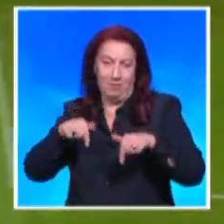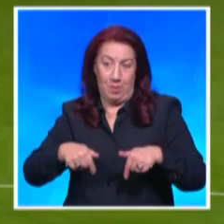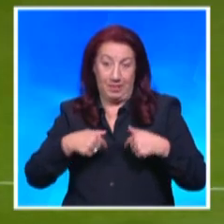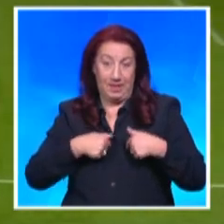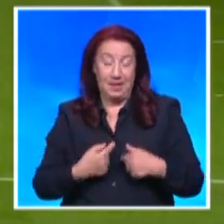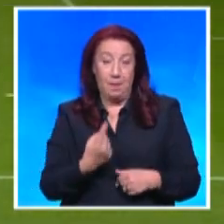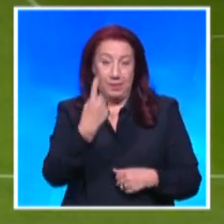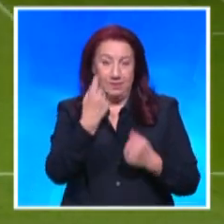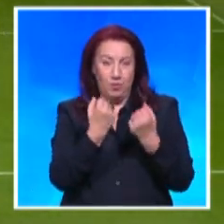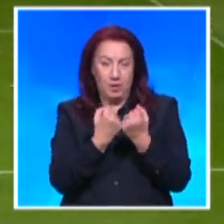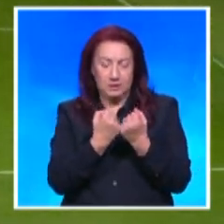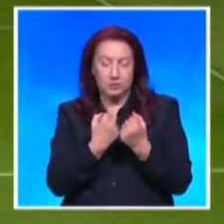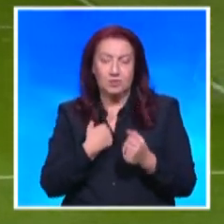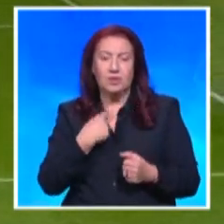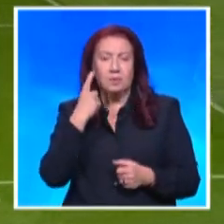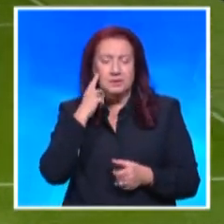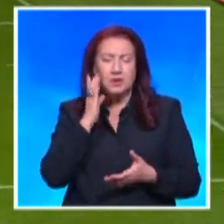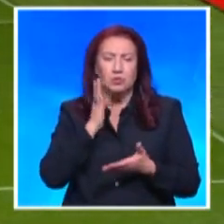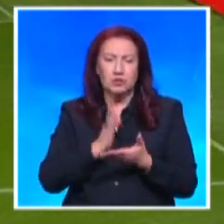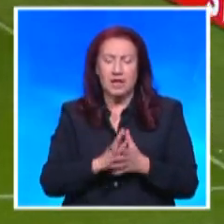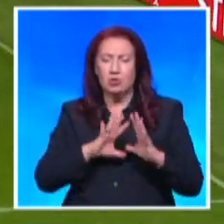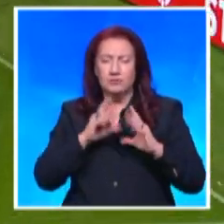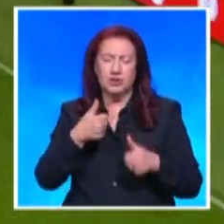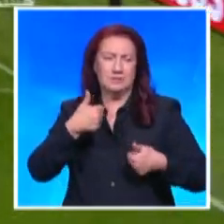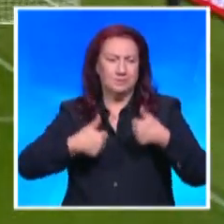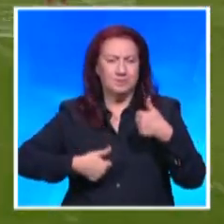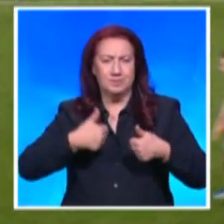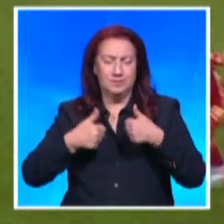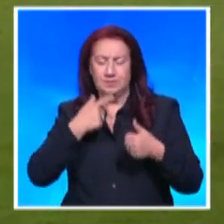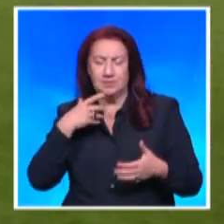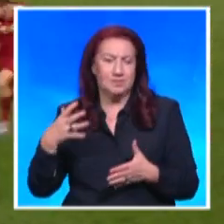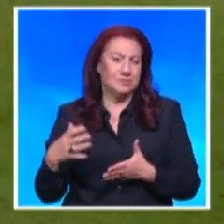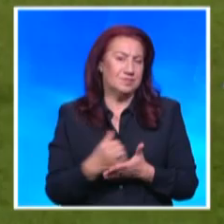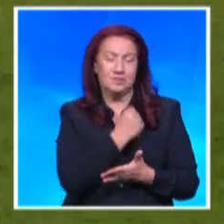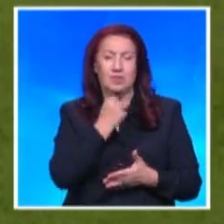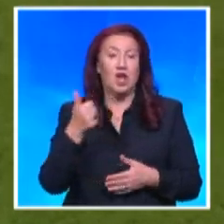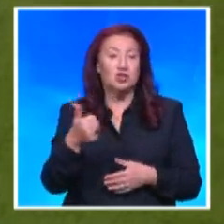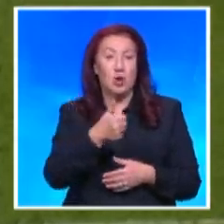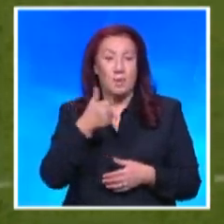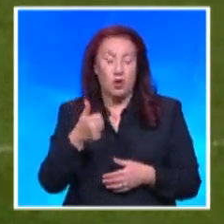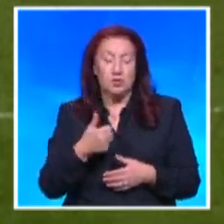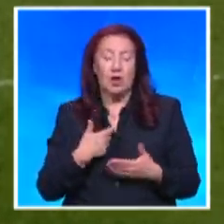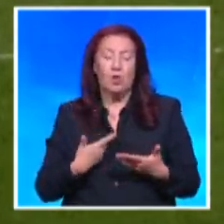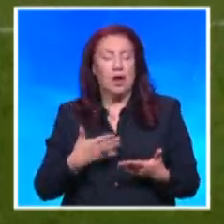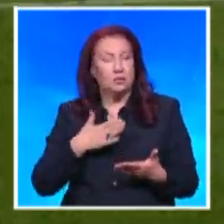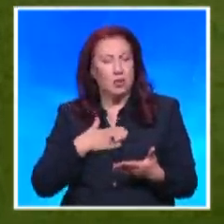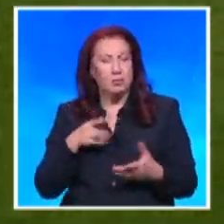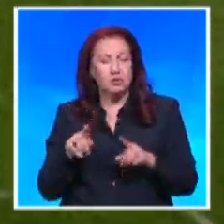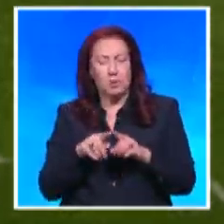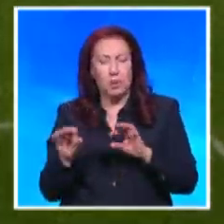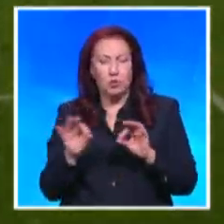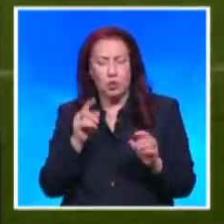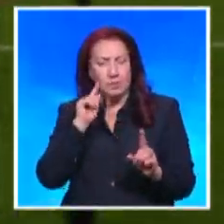аз мисля, че до последно всички отбори ще се борим за шампиони. Когато си наложиш такива цели и да си